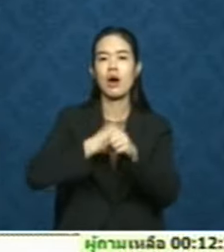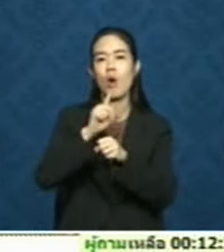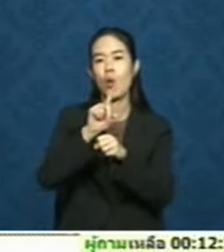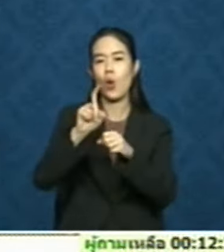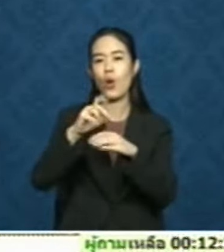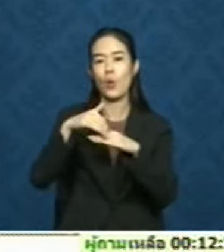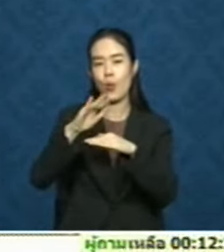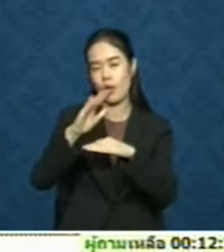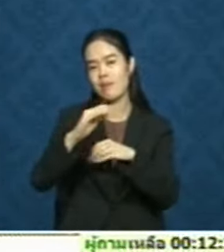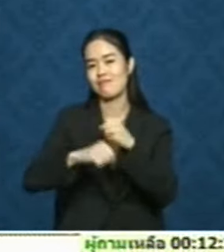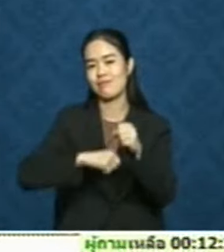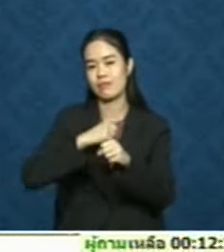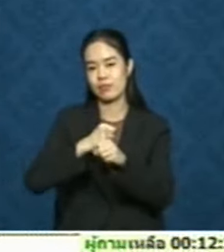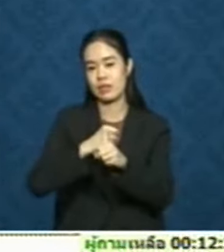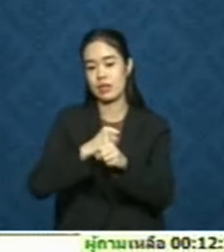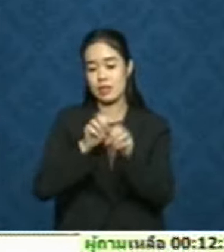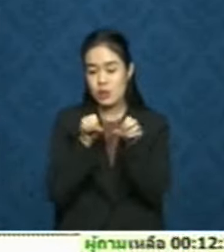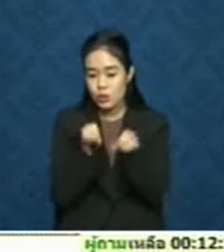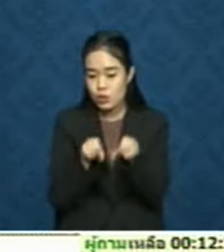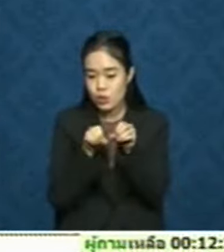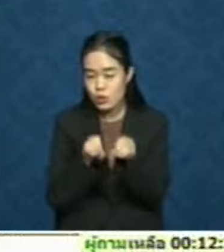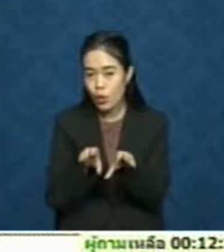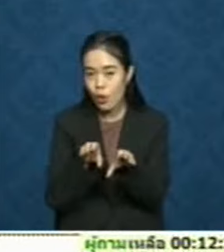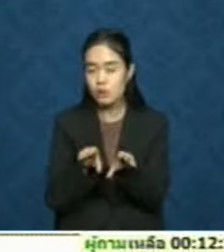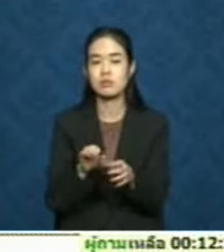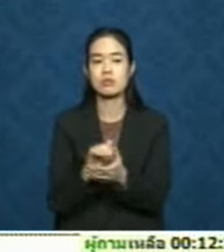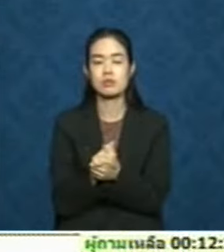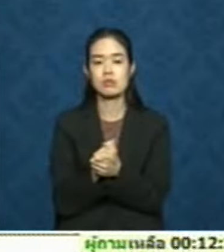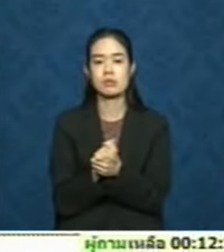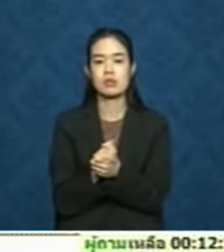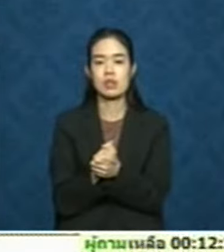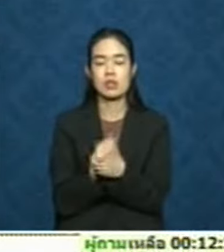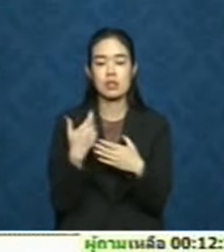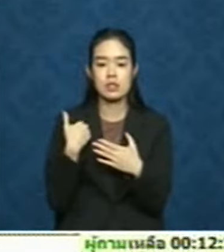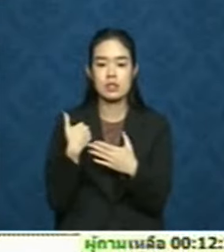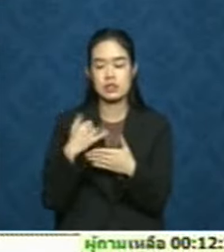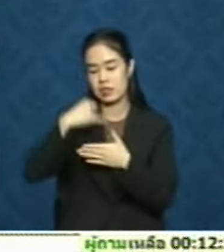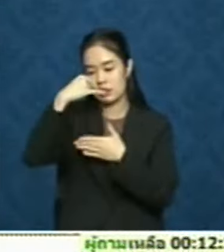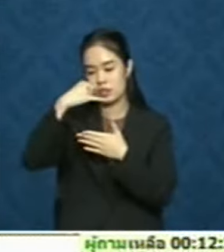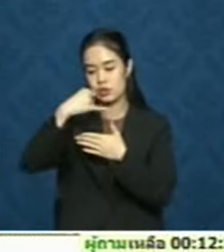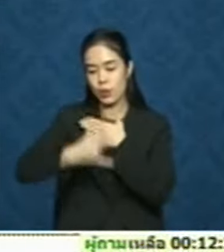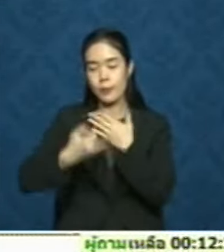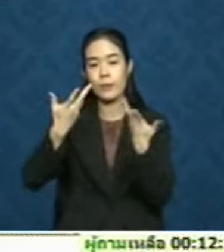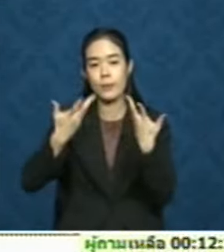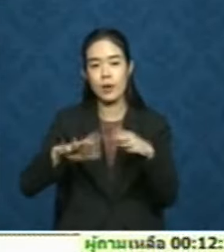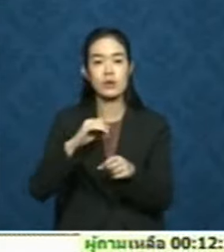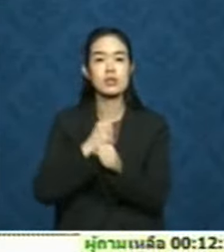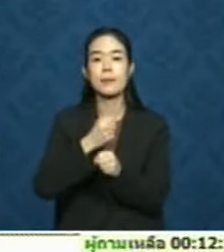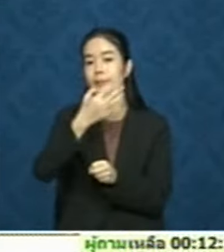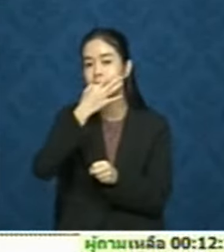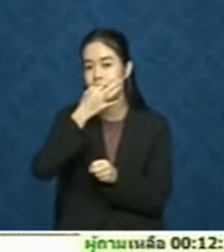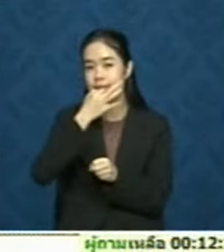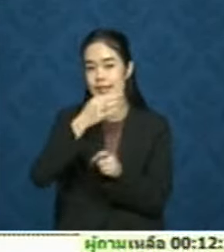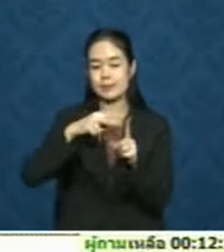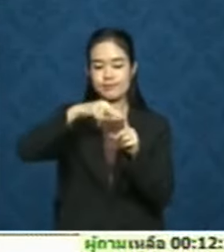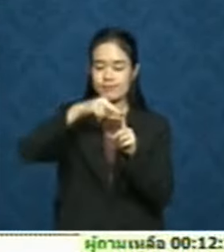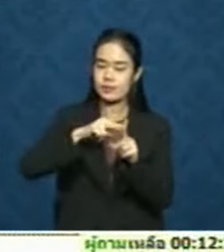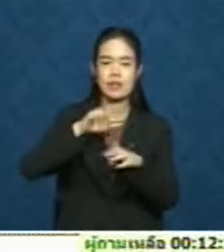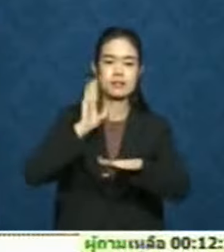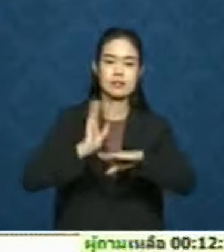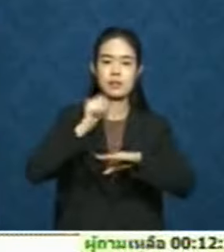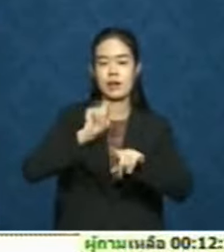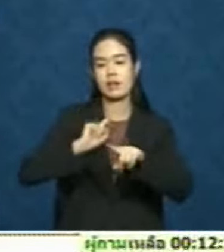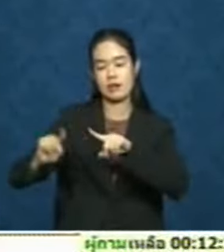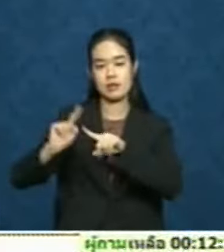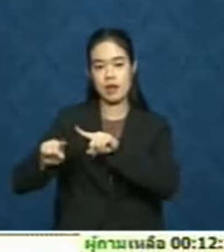แสนกระจายรับใช้บ้านเมืองอยู่ทั้งภาครัฐเอกชนนั้นได้มีส่วนสำคัญทำให้บ้านเมืองนี้เป็นอย่างนี้นะครับ